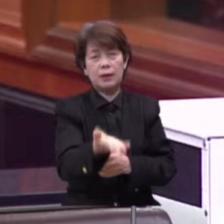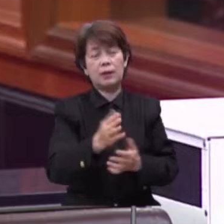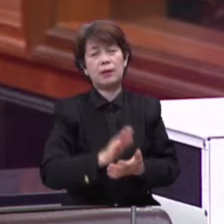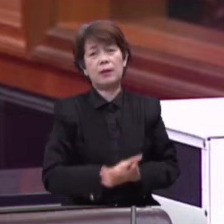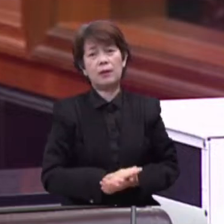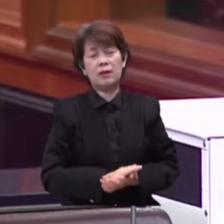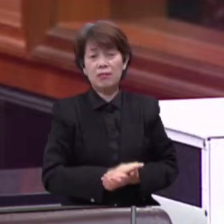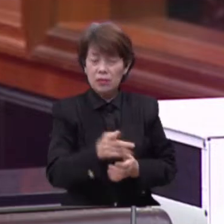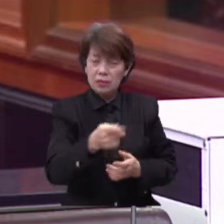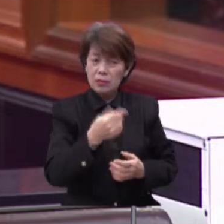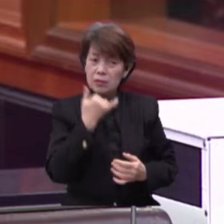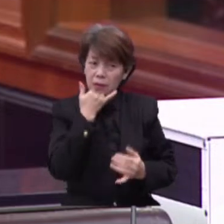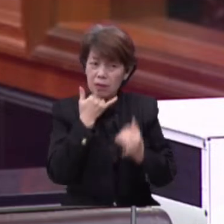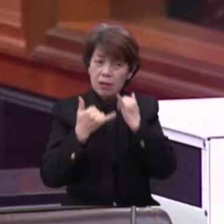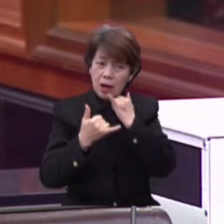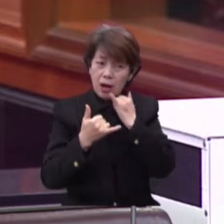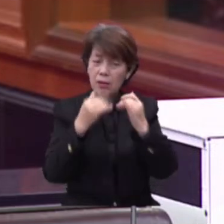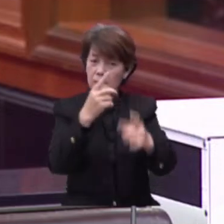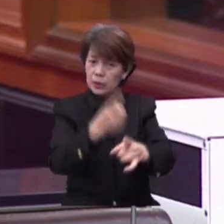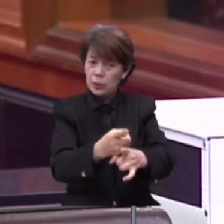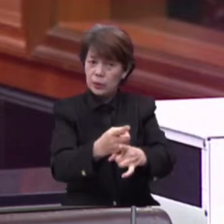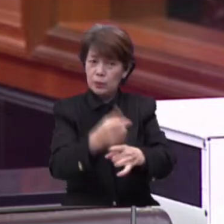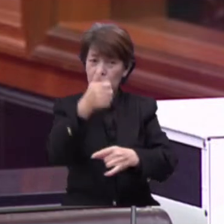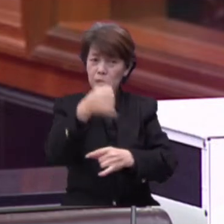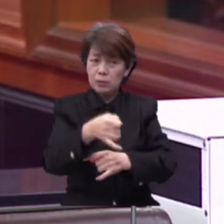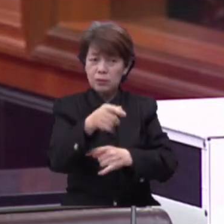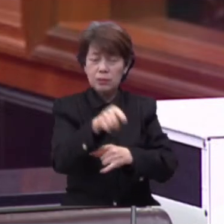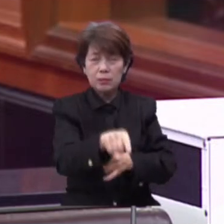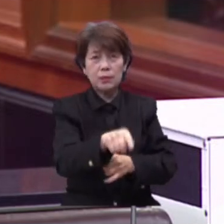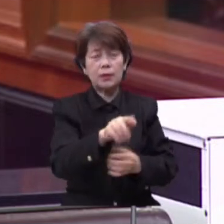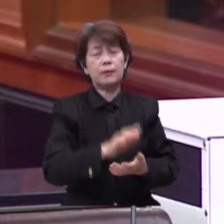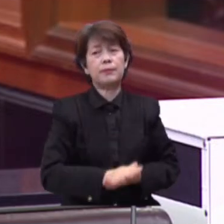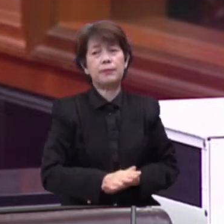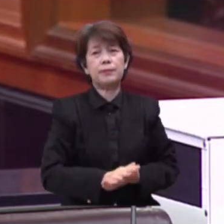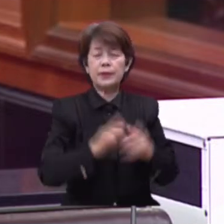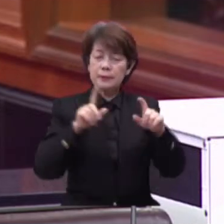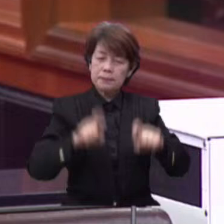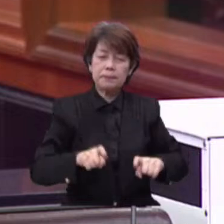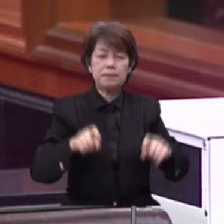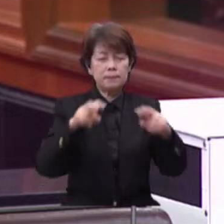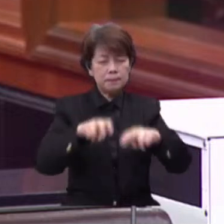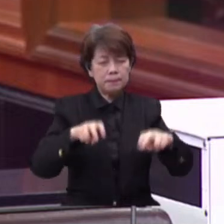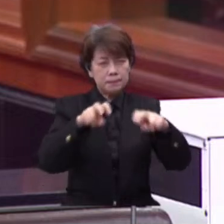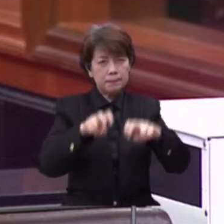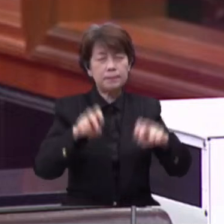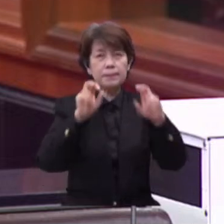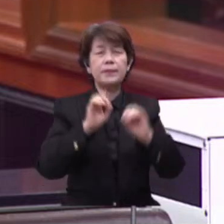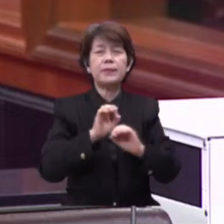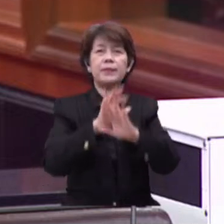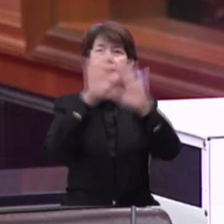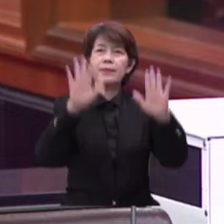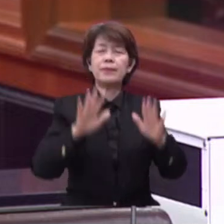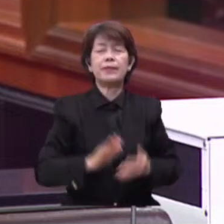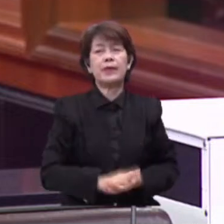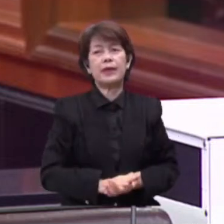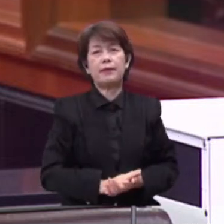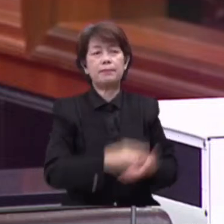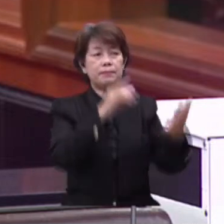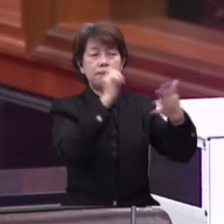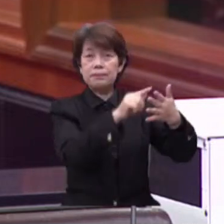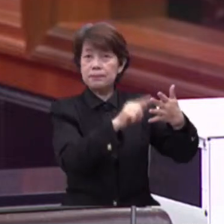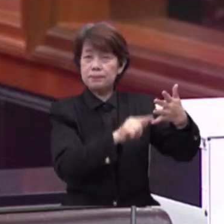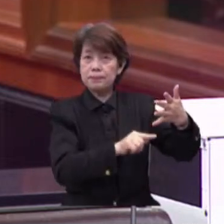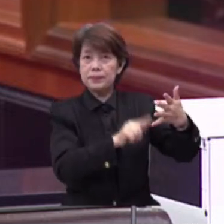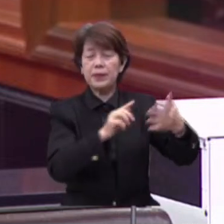di persalahkan Jadi kenapa bagaimanakah ini di seimbangkan itu persoalan saya jadi justru saya